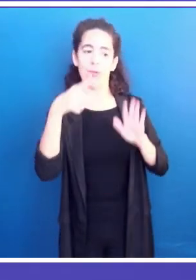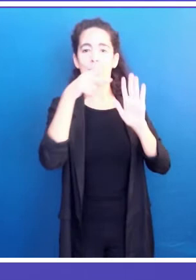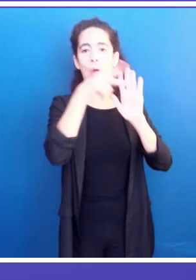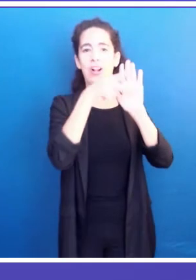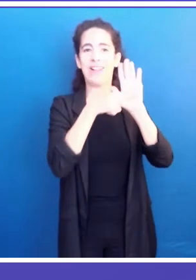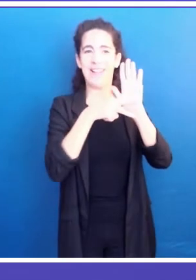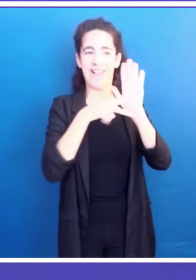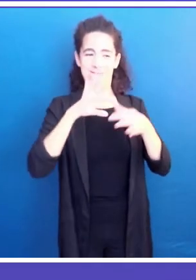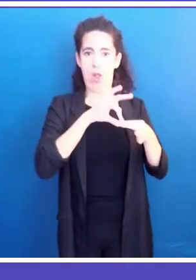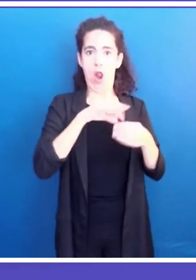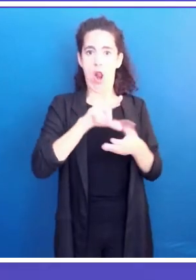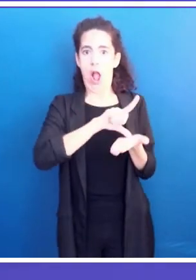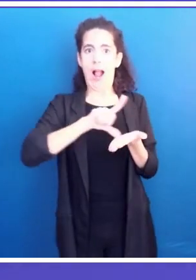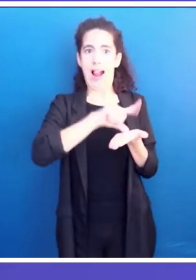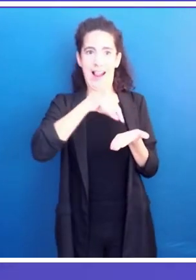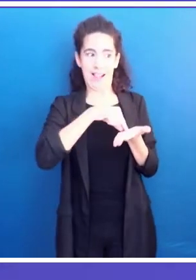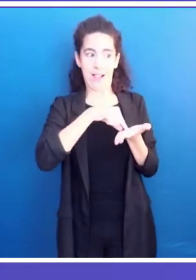الفرصة إذن سانحة